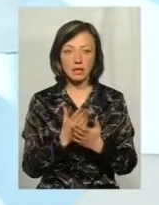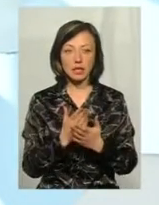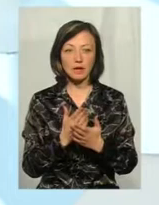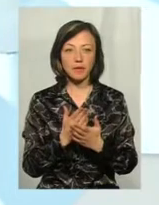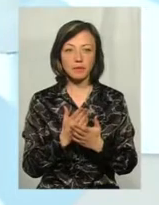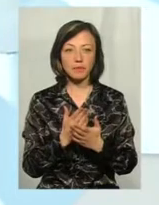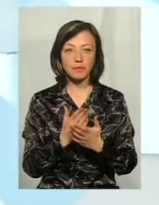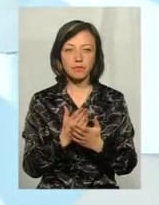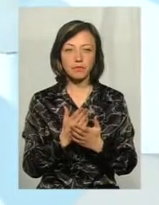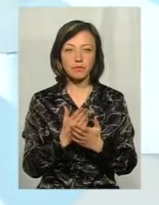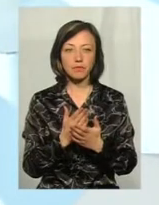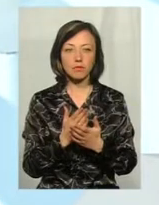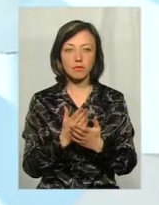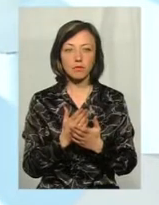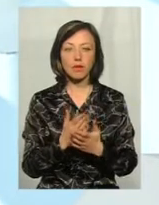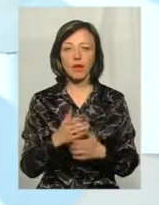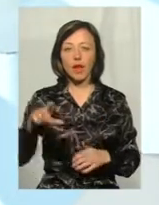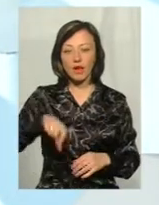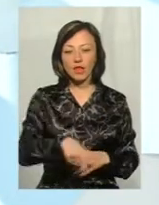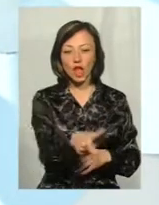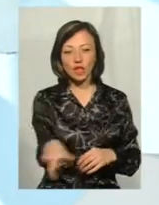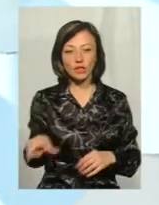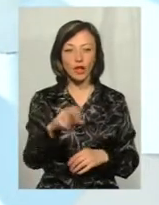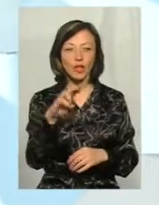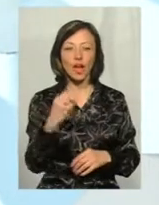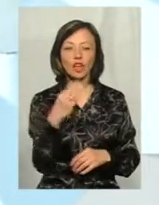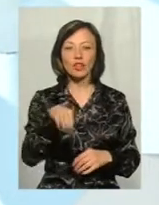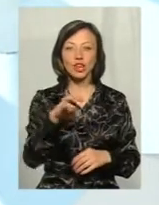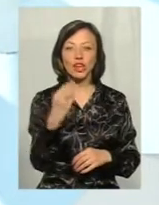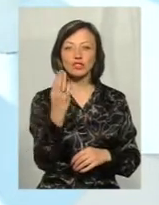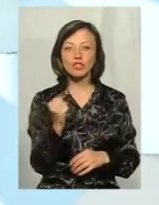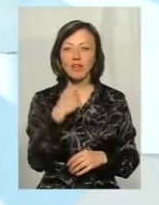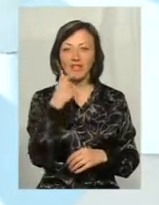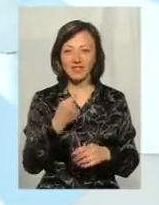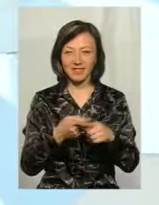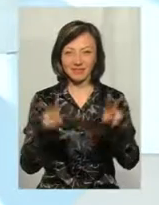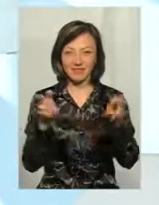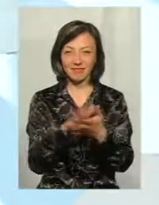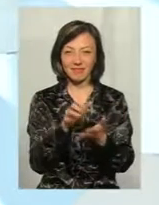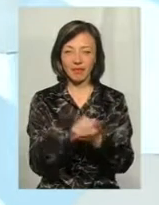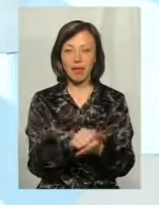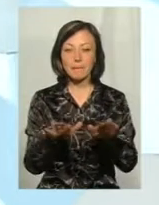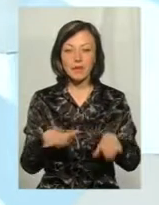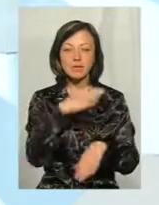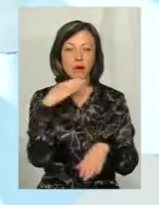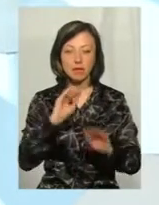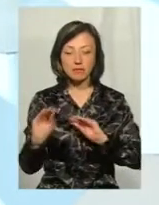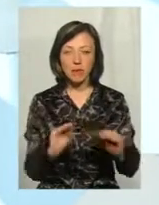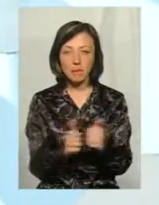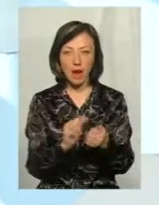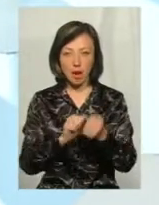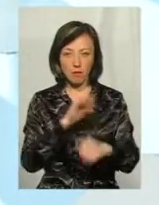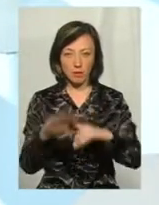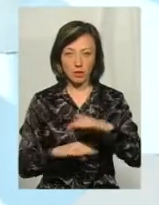нас тьощин язик, так називаємо в народі, от, там теж багато, значить, місця, значить, де обладнані, значить, такі